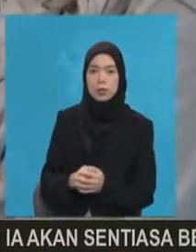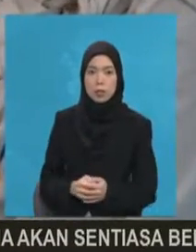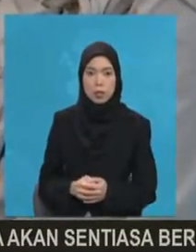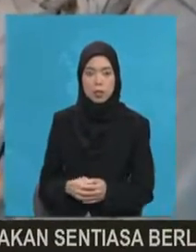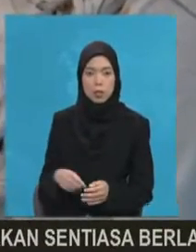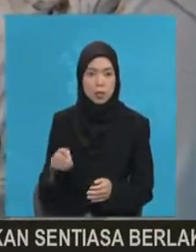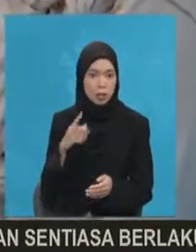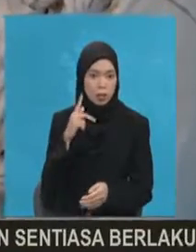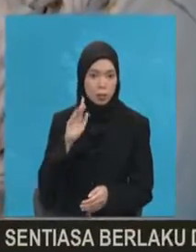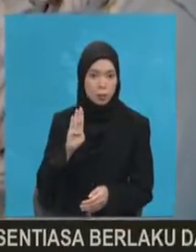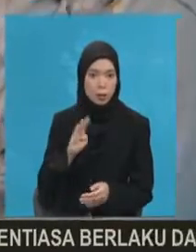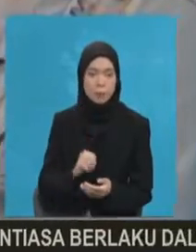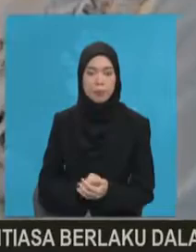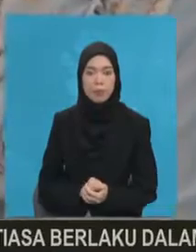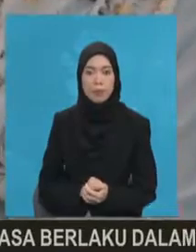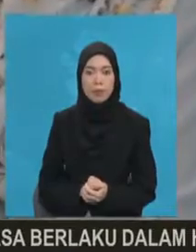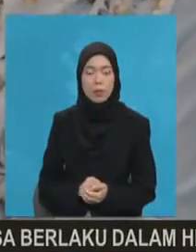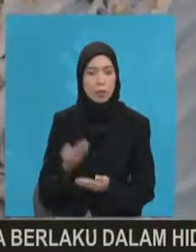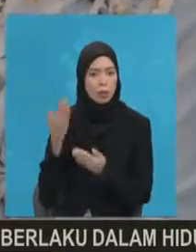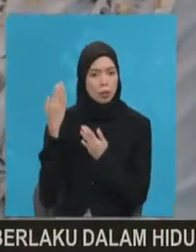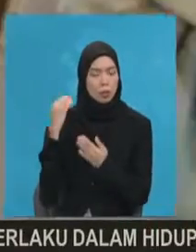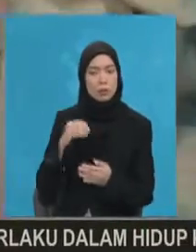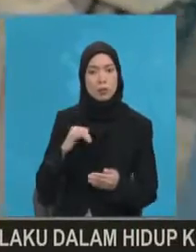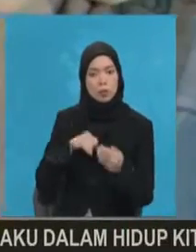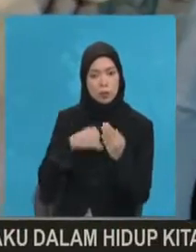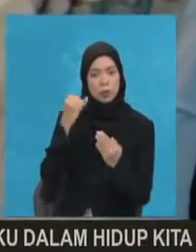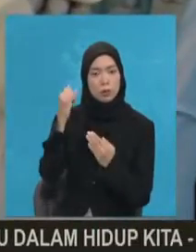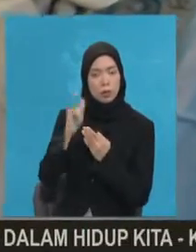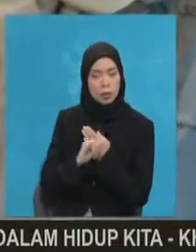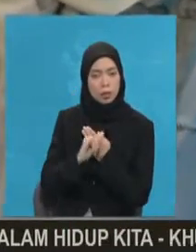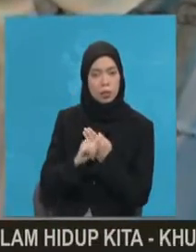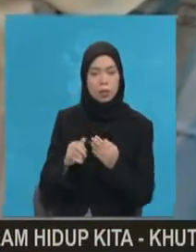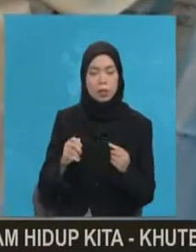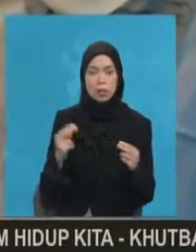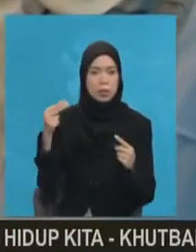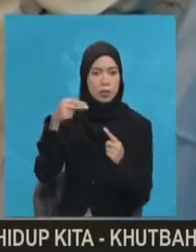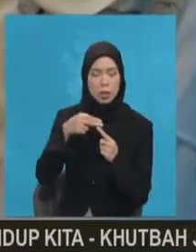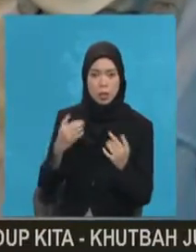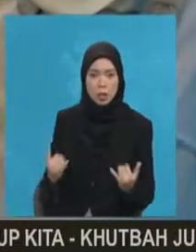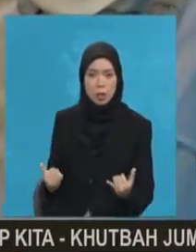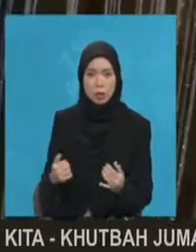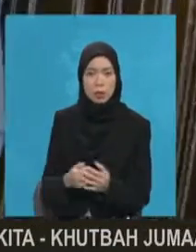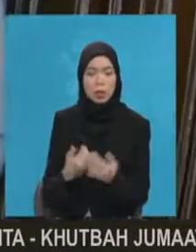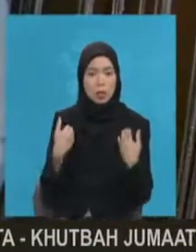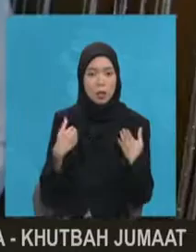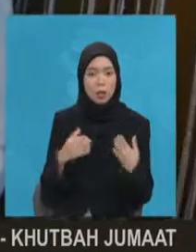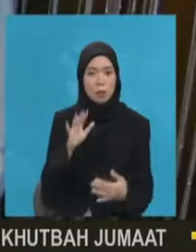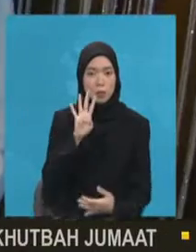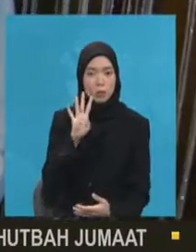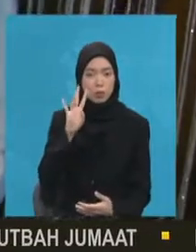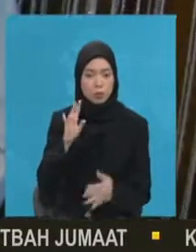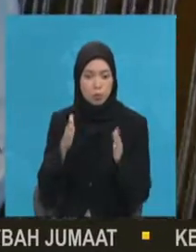dakwah daerah Blade dari bulan Januari sehingga bulan ini tidaklah berat saja mencetakkan 47 orang memeluk agama